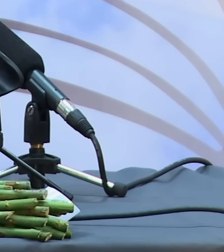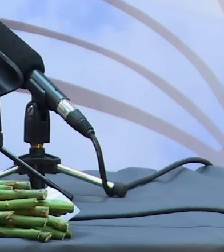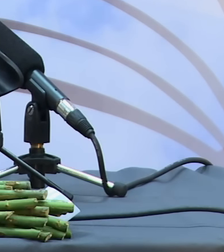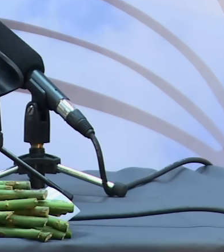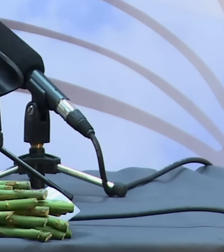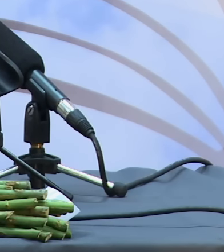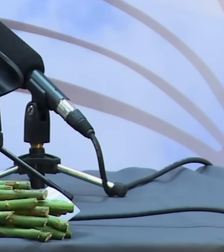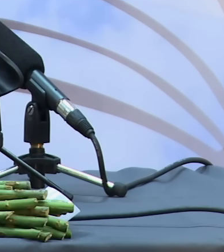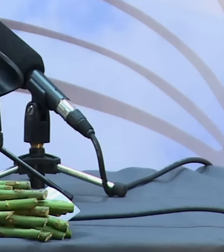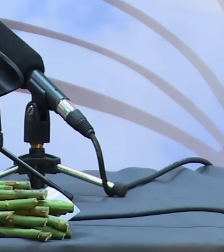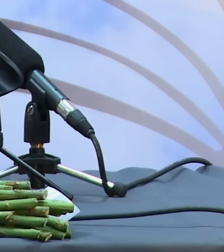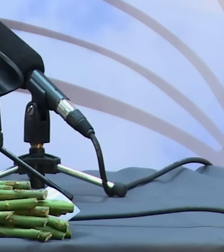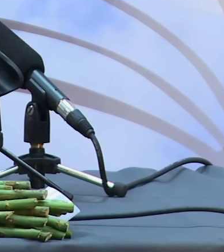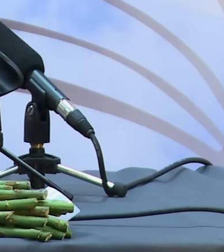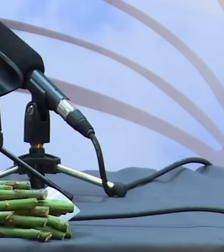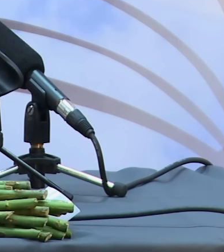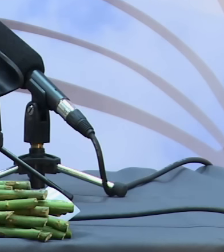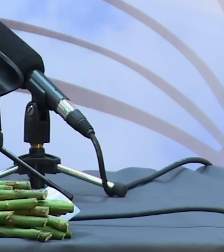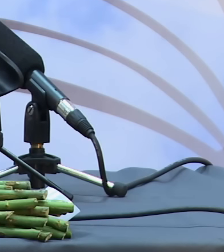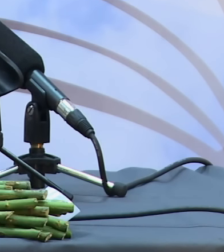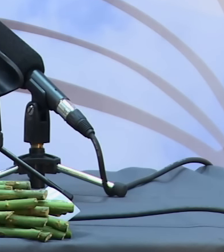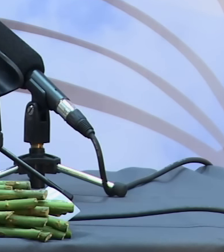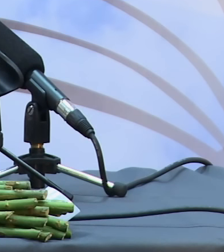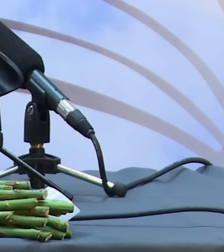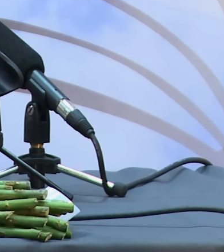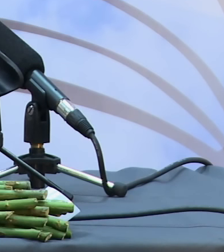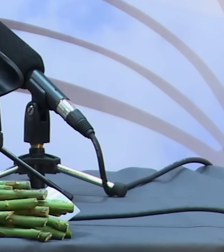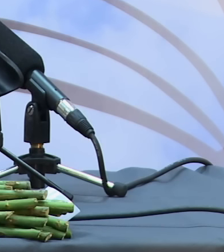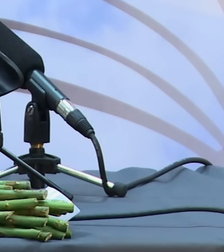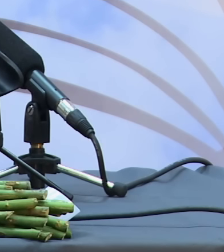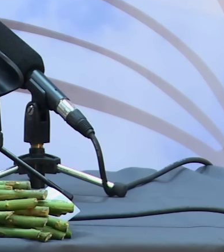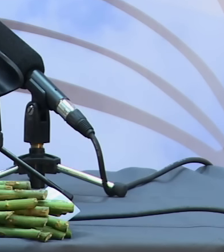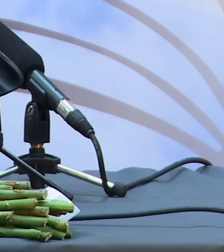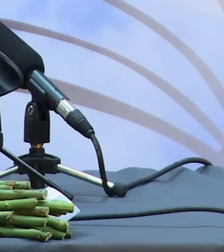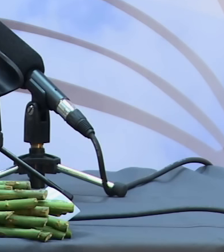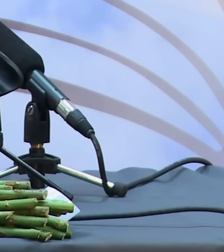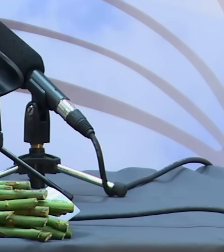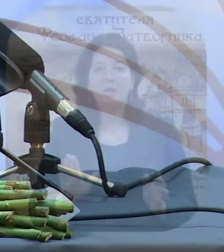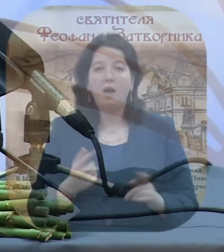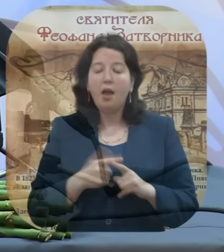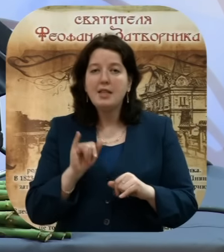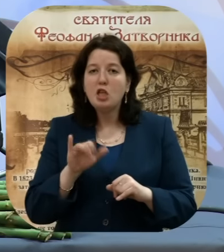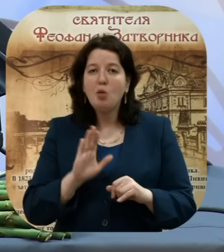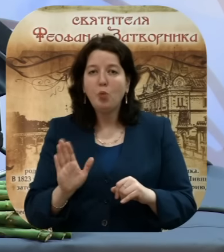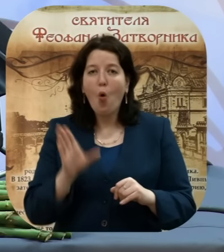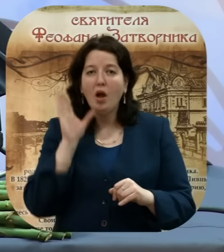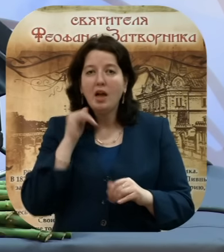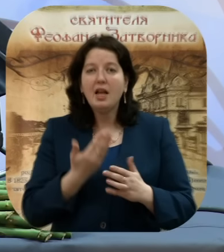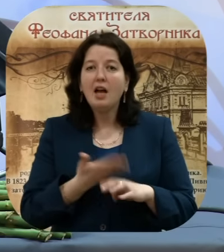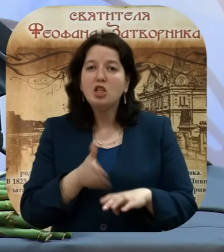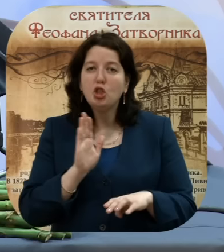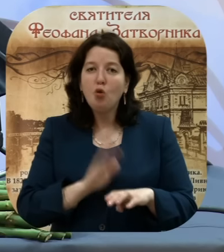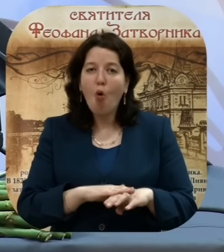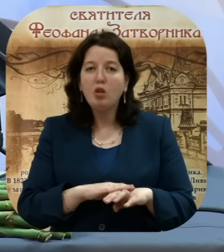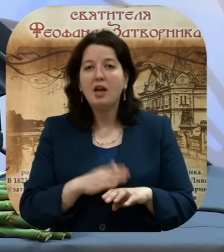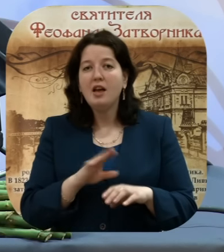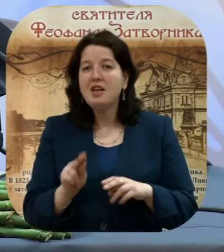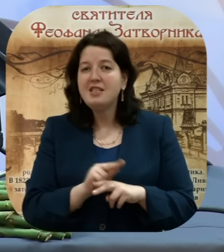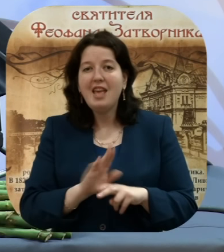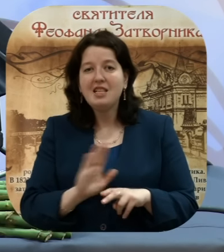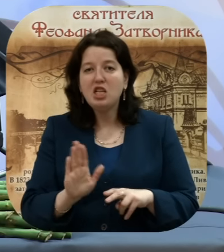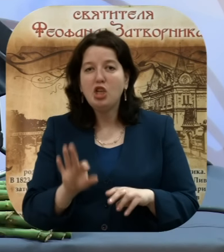тяжелые, неизлечимые, ну что же, это неплохо. Это неплохо, когда тяжелые, неизлечимые. А